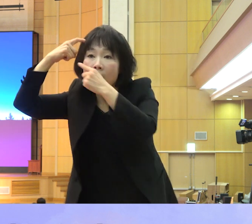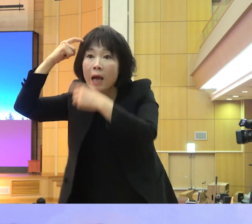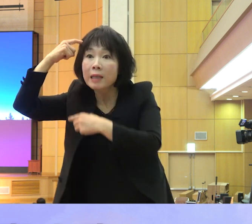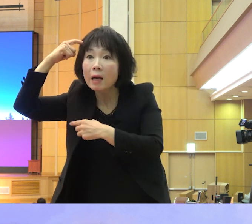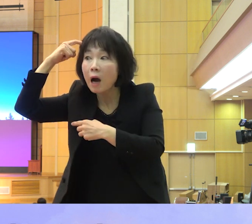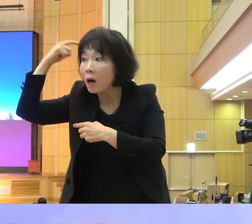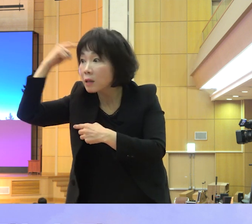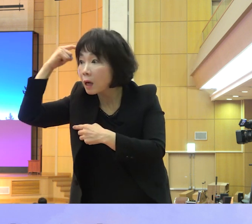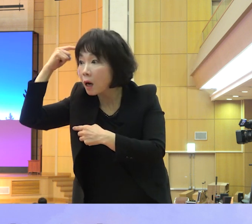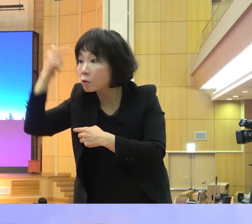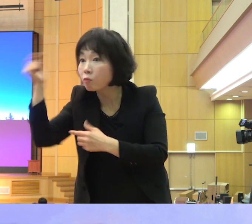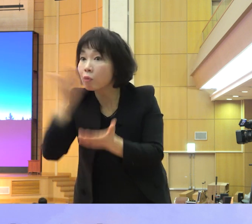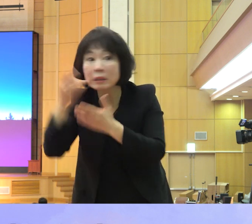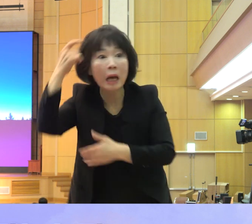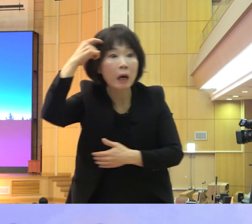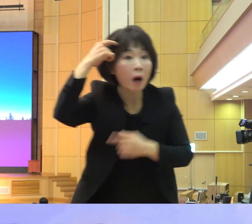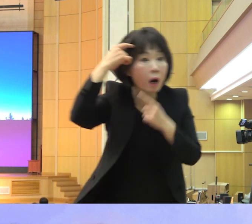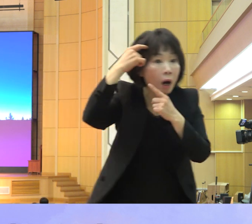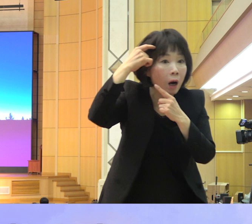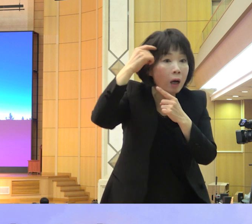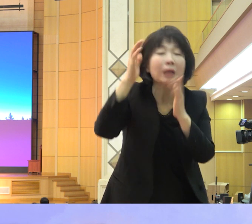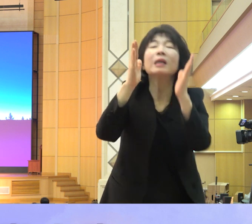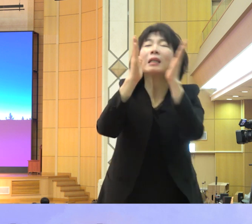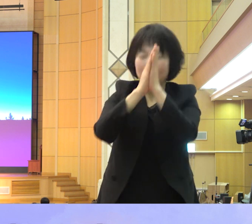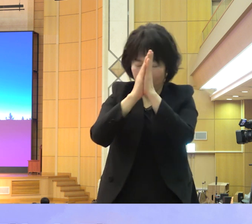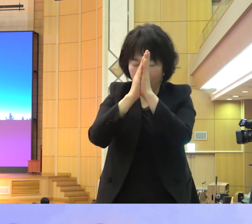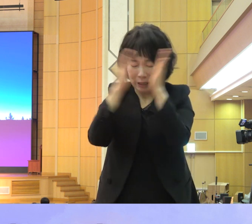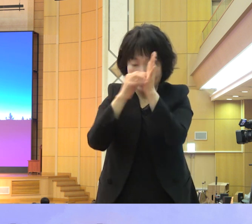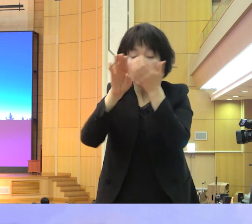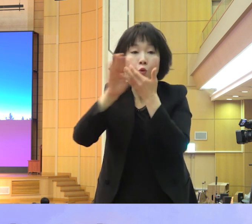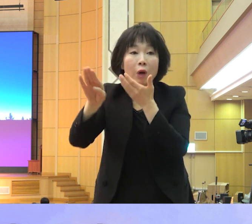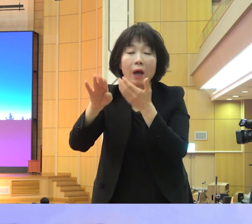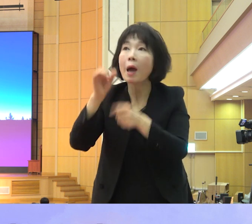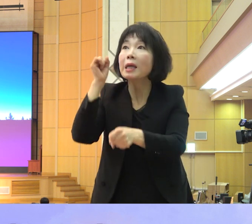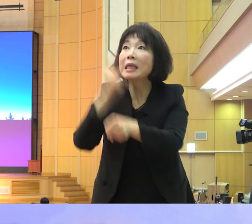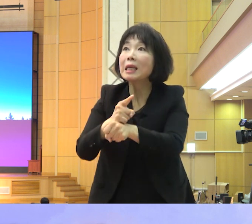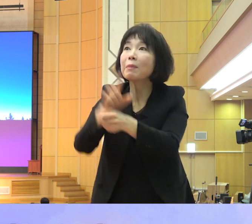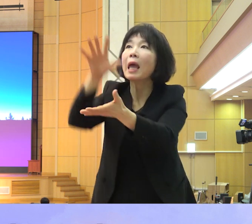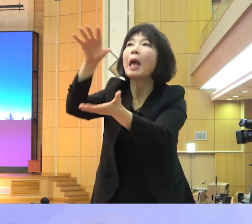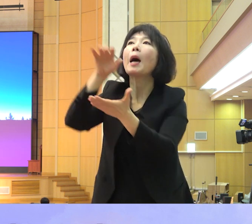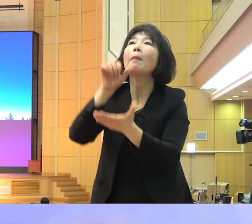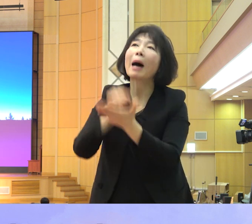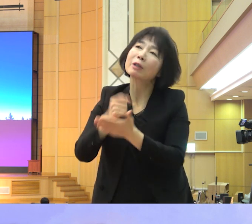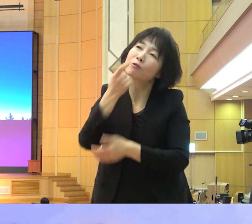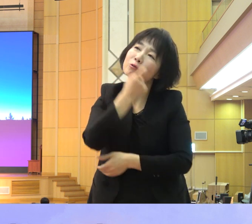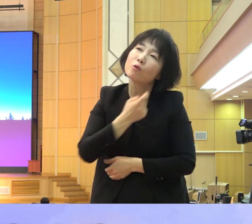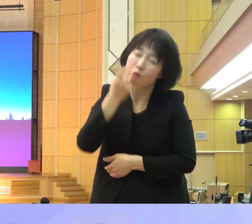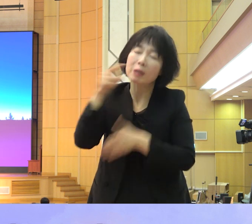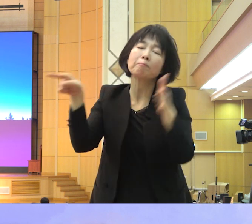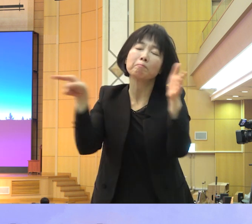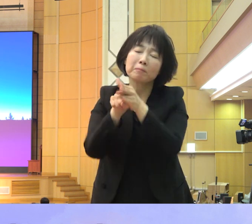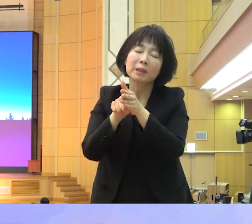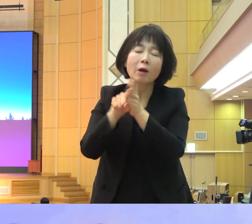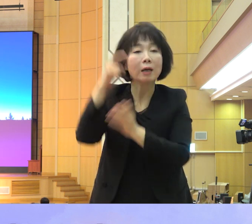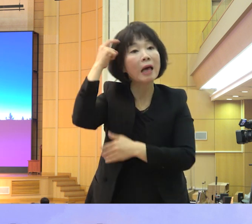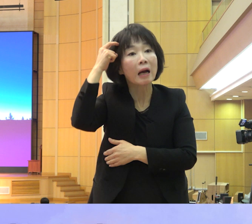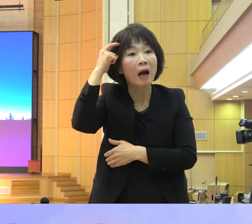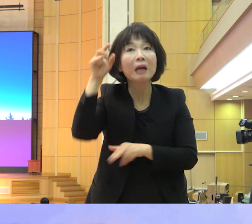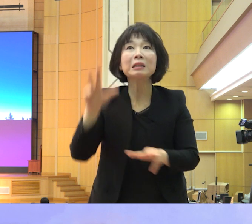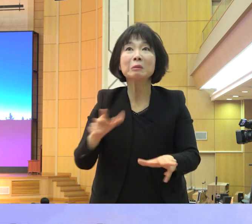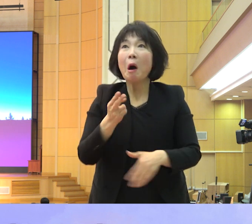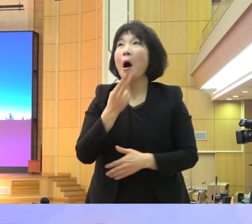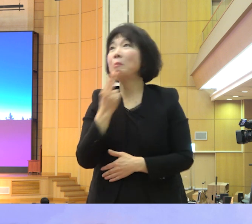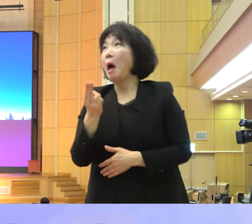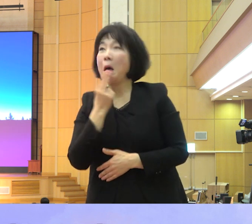우리는 생각이어서 생각이란 말은 뭐냐? 구하고 받은 줄로 믿으라는 거예요. 생각이 지금 없다고